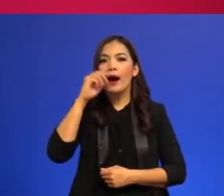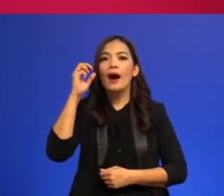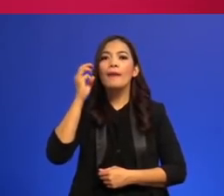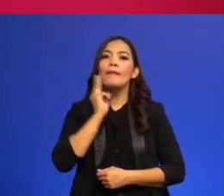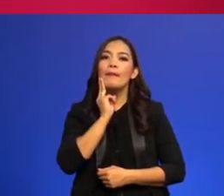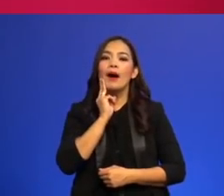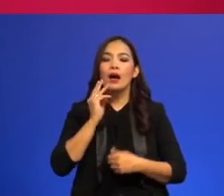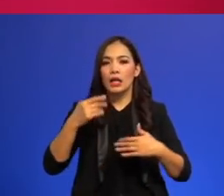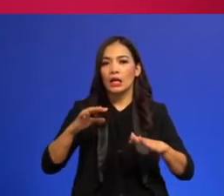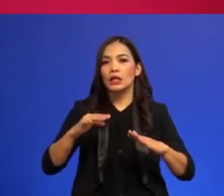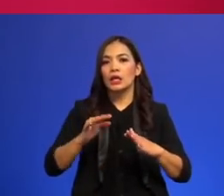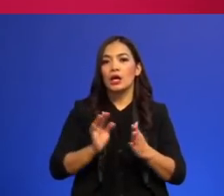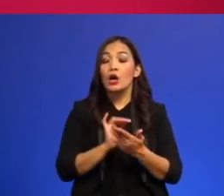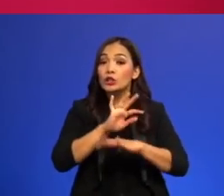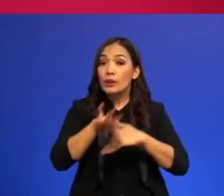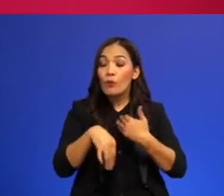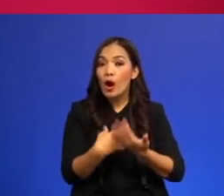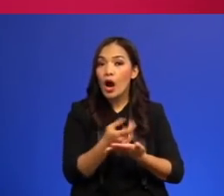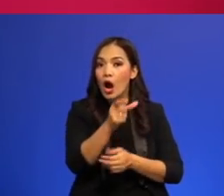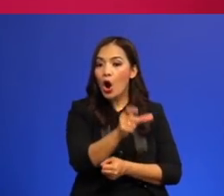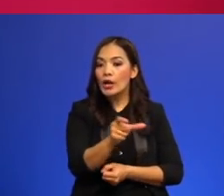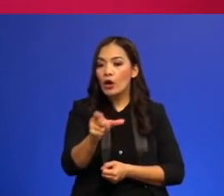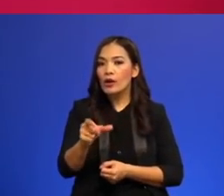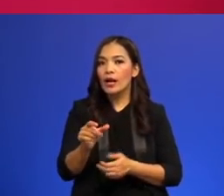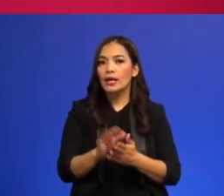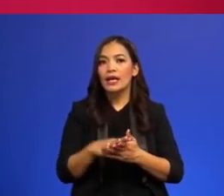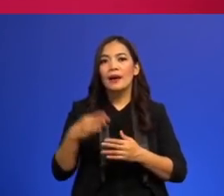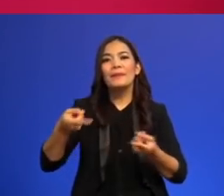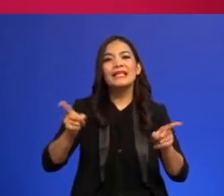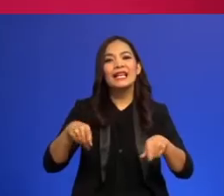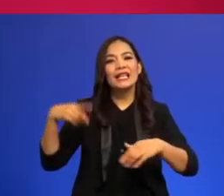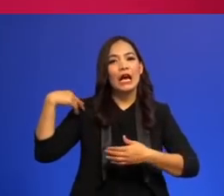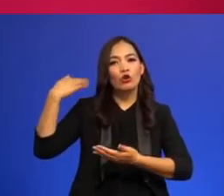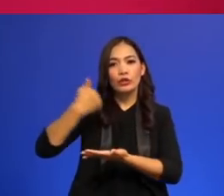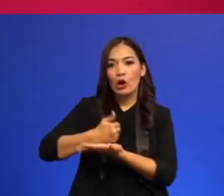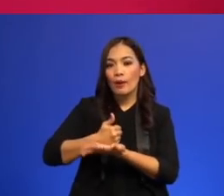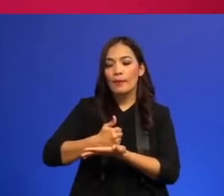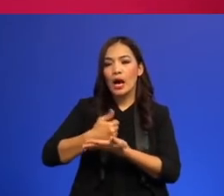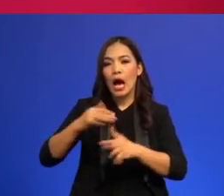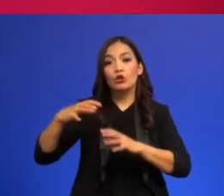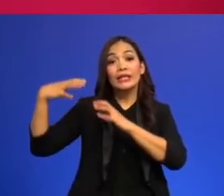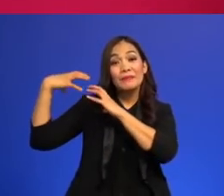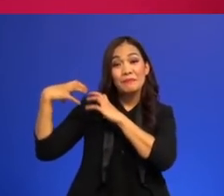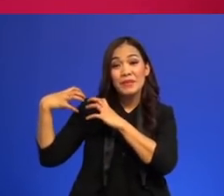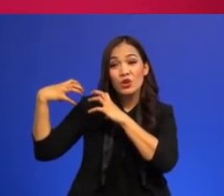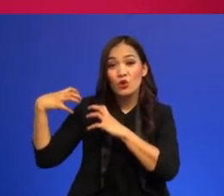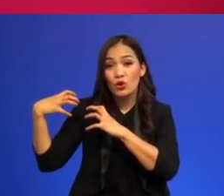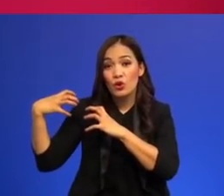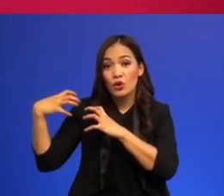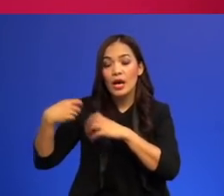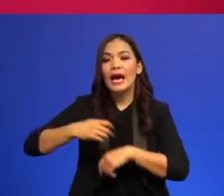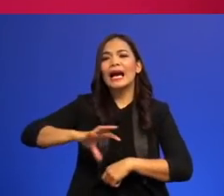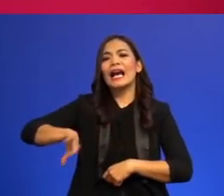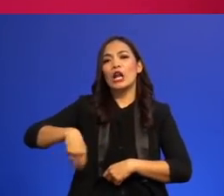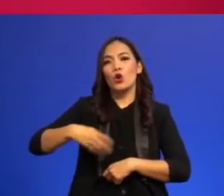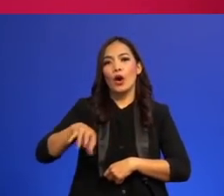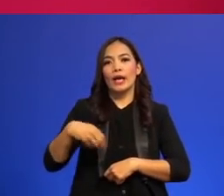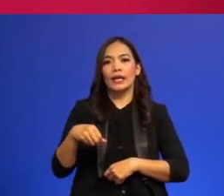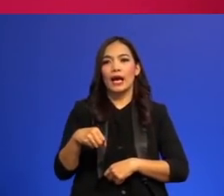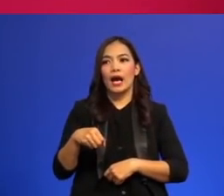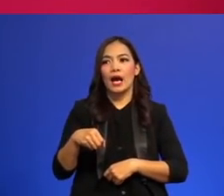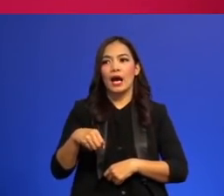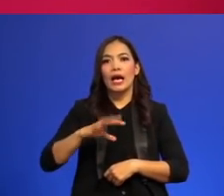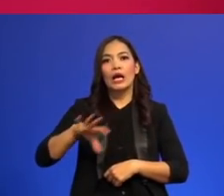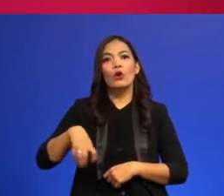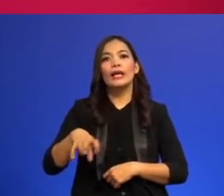Tidak jarang juga yang menjadi tanggung jawab yang harus dipikul adalah keluarga inti